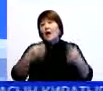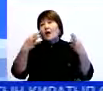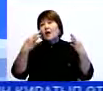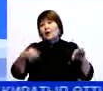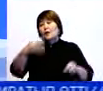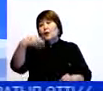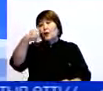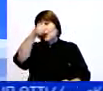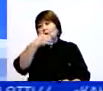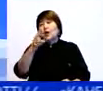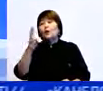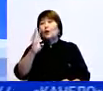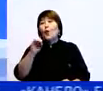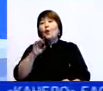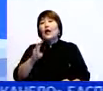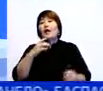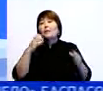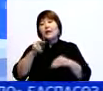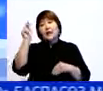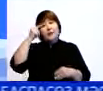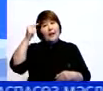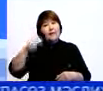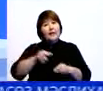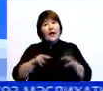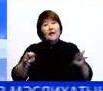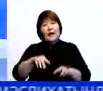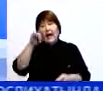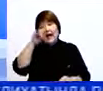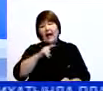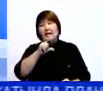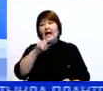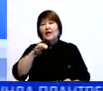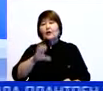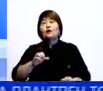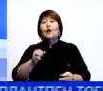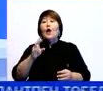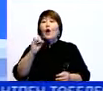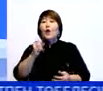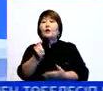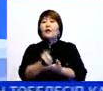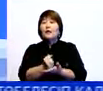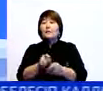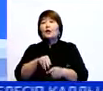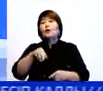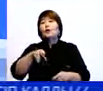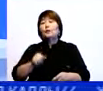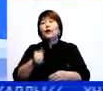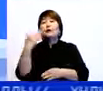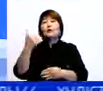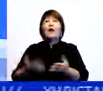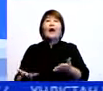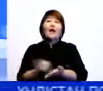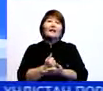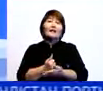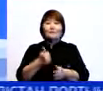Тәуелсіздігіміздің 30 жылдығына орай Нұр Отан партиясы, білім және ғылым министерлігі Қазақ эпос қоғамдық қорымен бірлесе отырып, тұлпар мініп ту алған байқауын